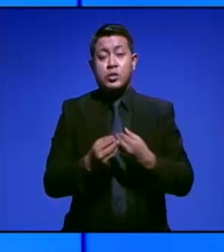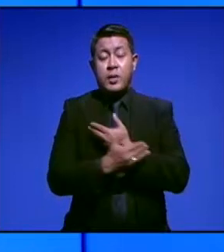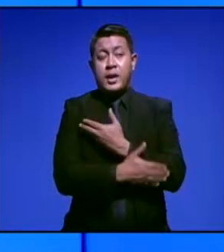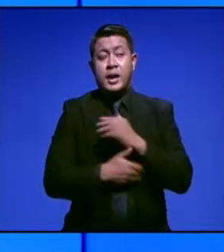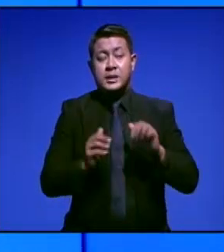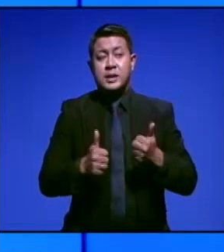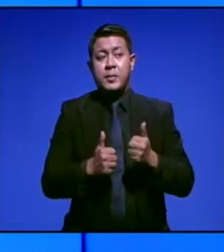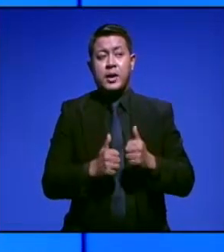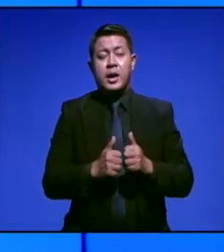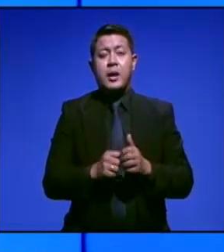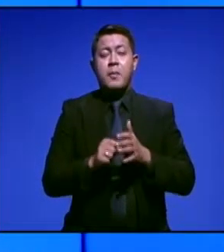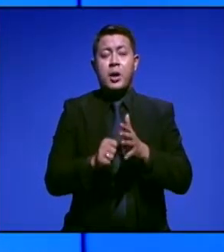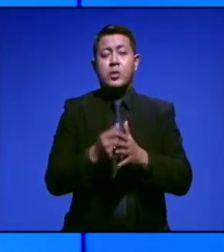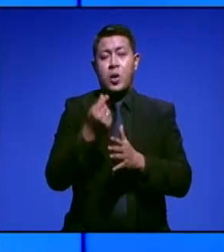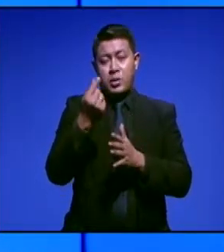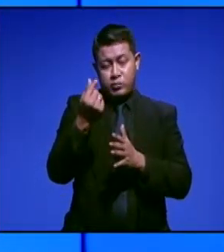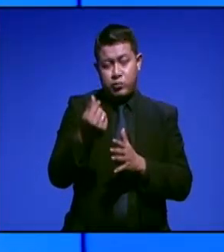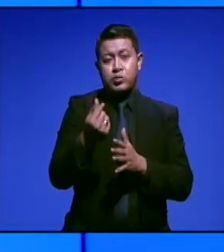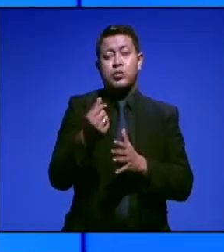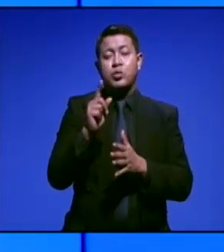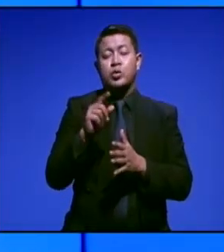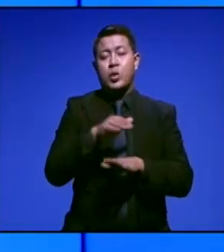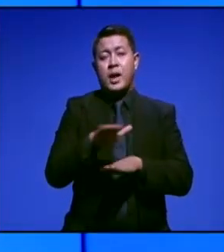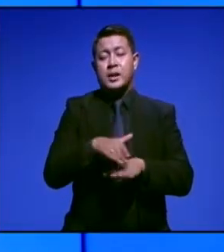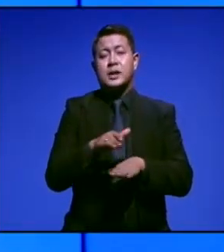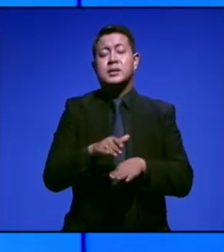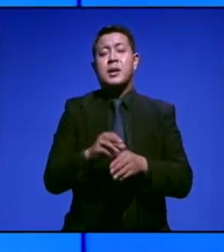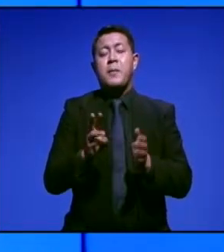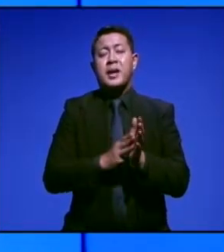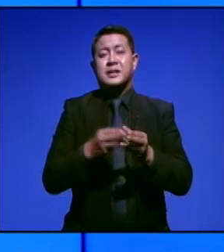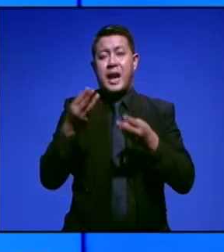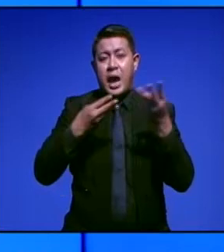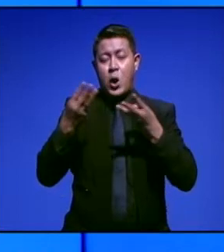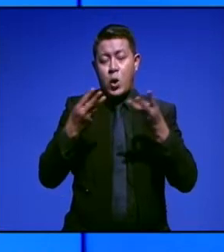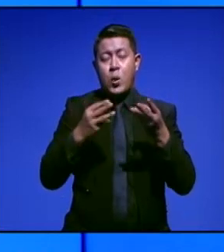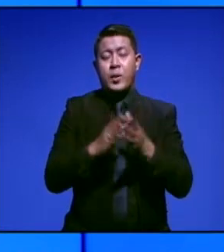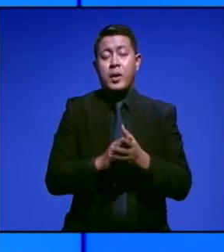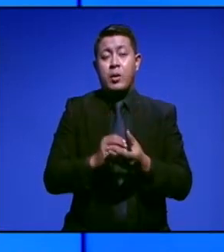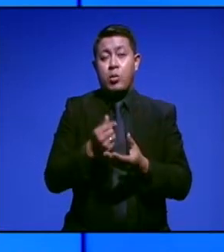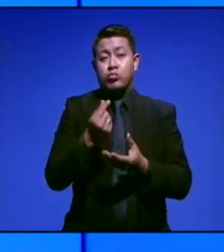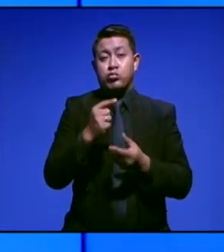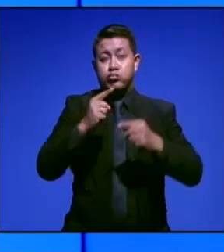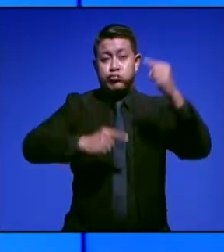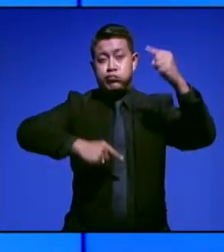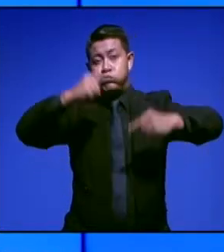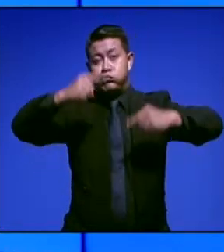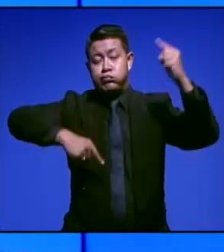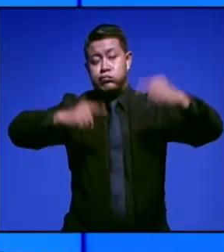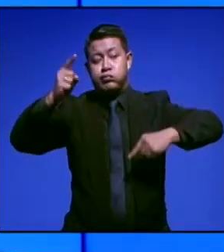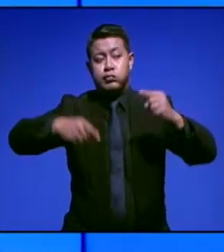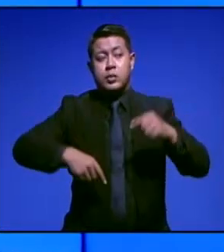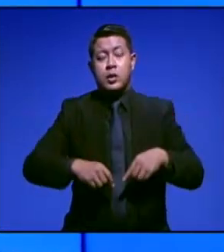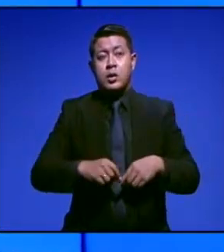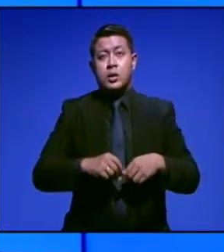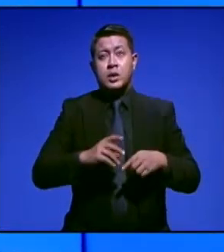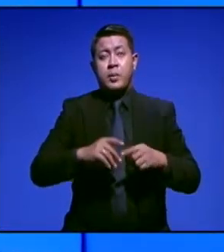negara menyiapkan stimulus fiskal untuk mengatasi dampak pademi coffee 19 besaran anggaran sangat bervariasi antara